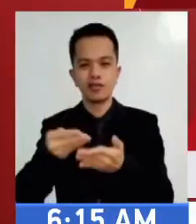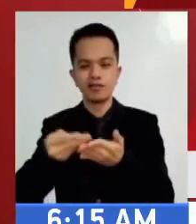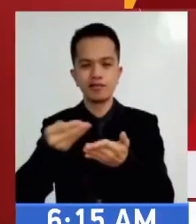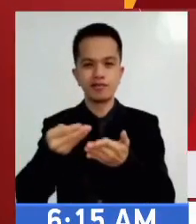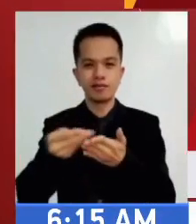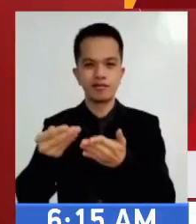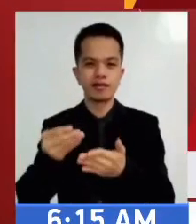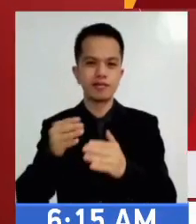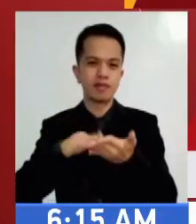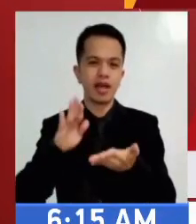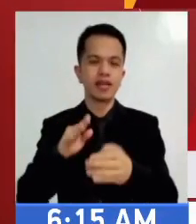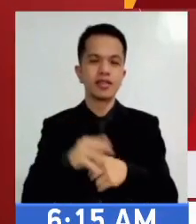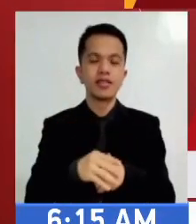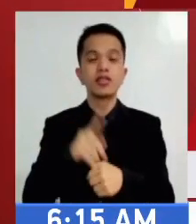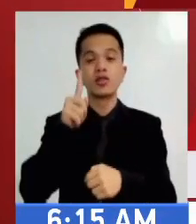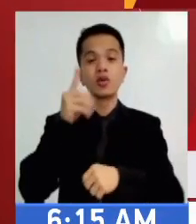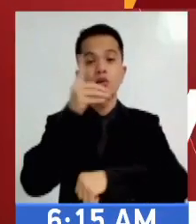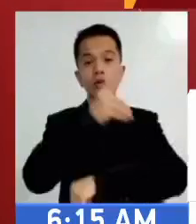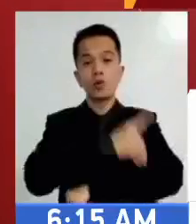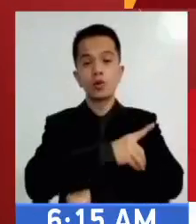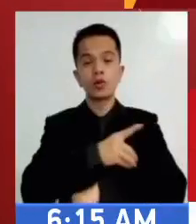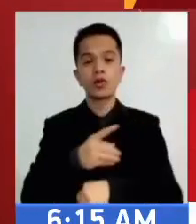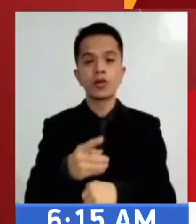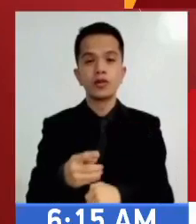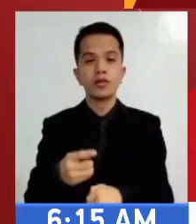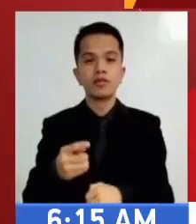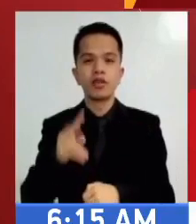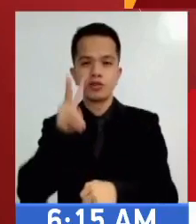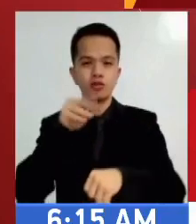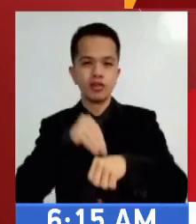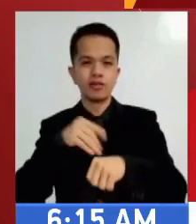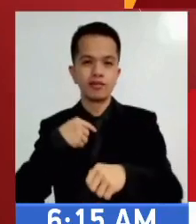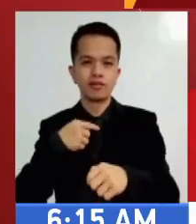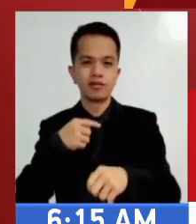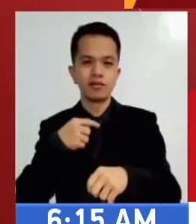po, dalawang beses po ako naglalagay.